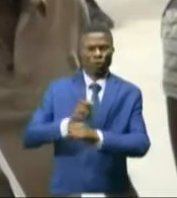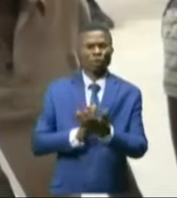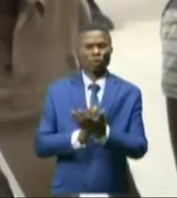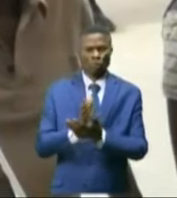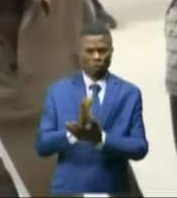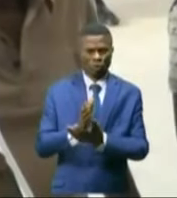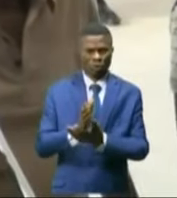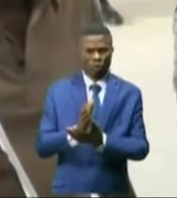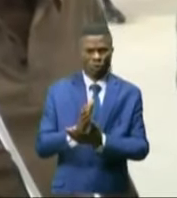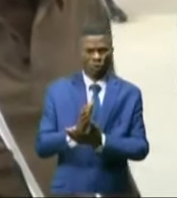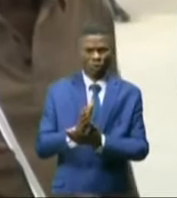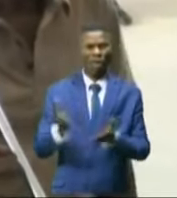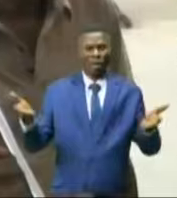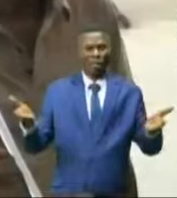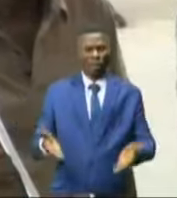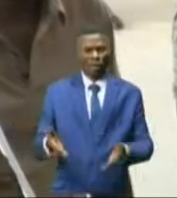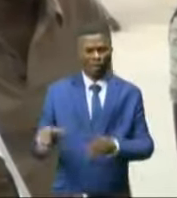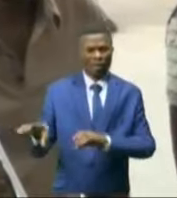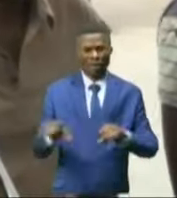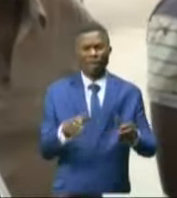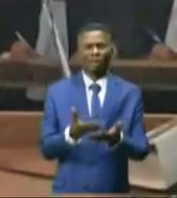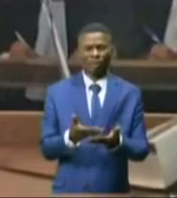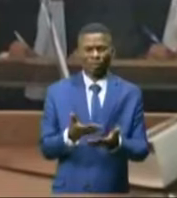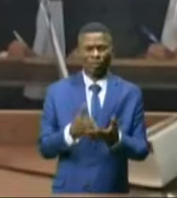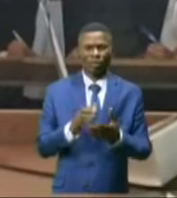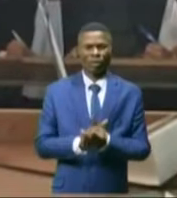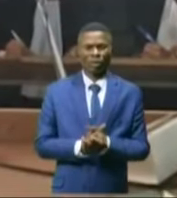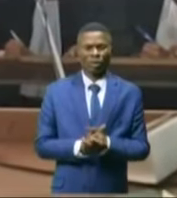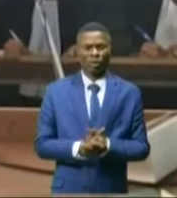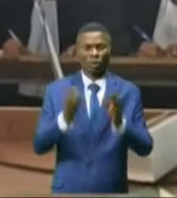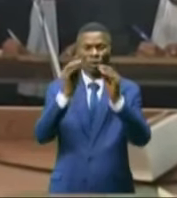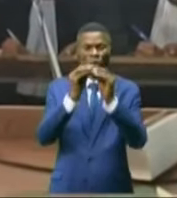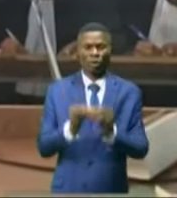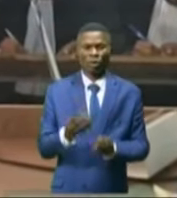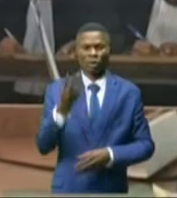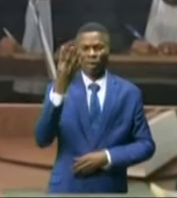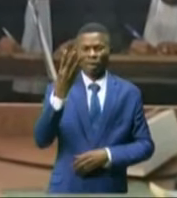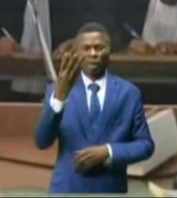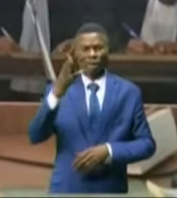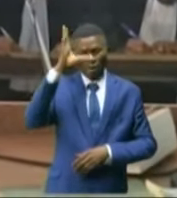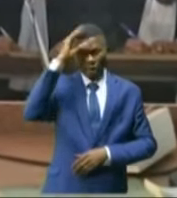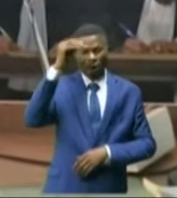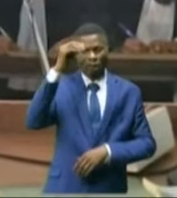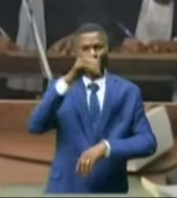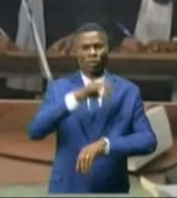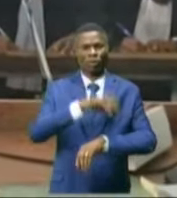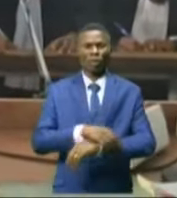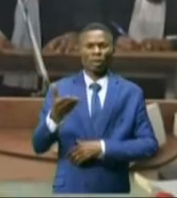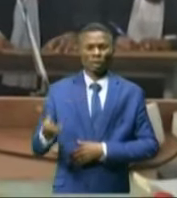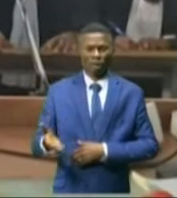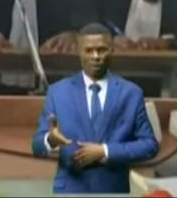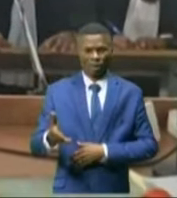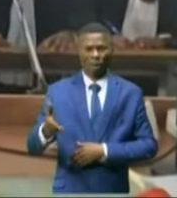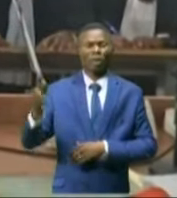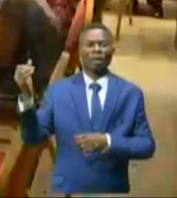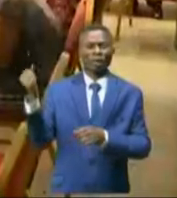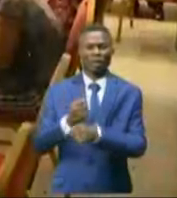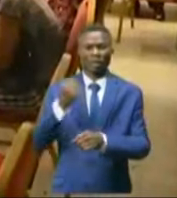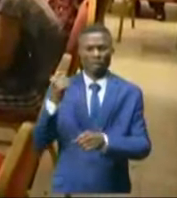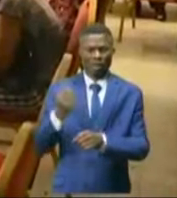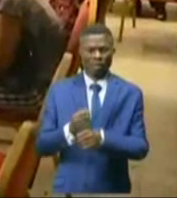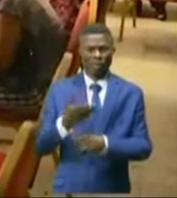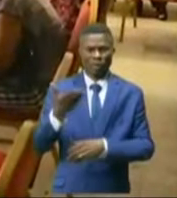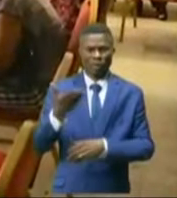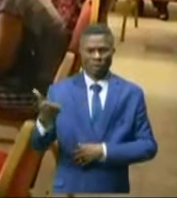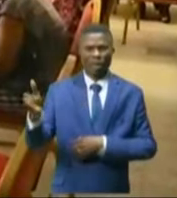française, ont pris une part active à ces procès. Au total, 4 inciviques ont été surpris en train d'exécuter l'ordre